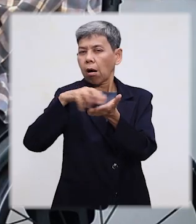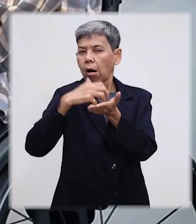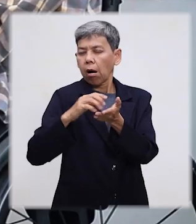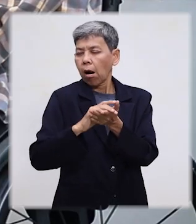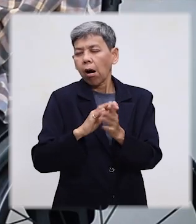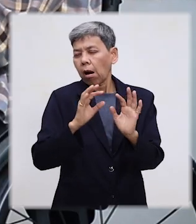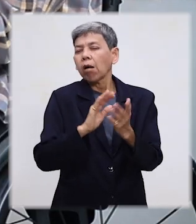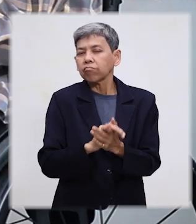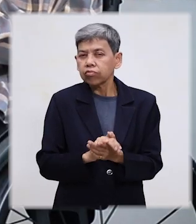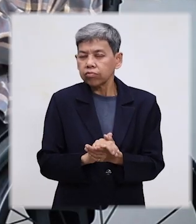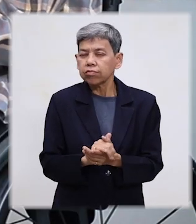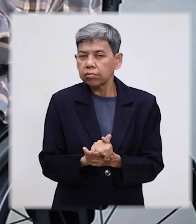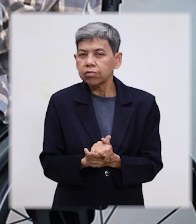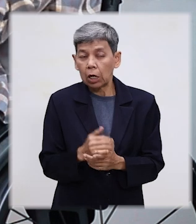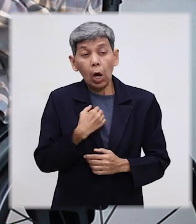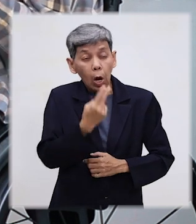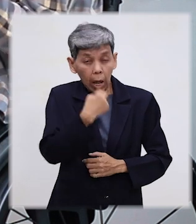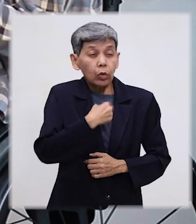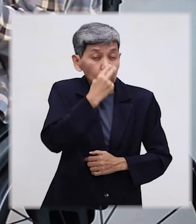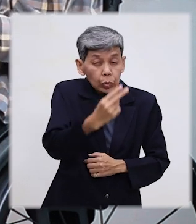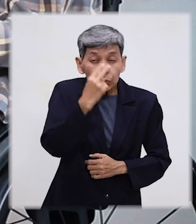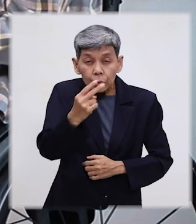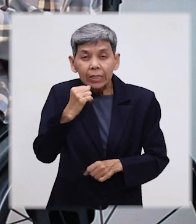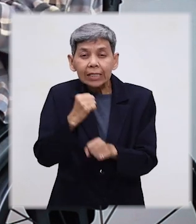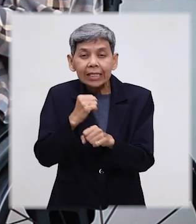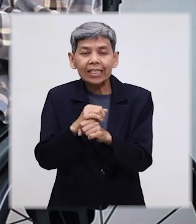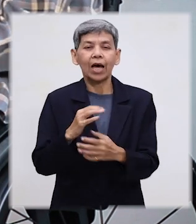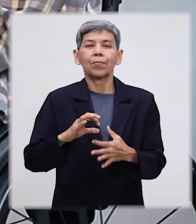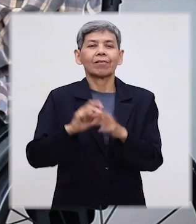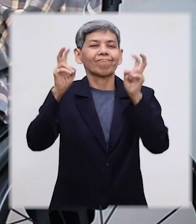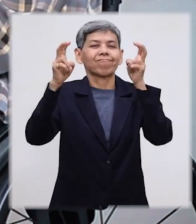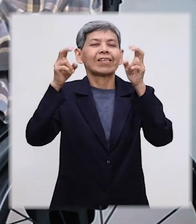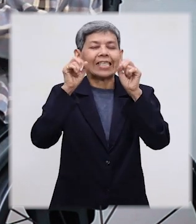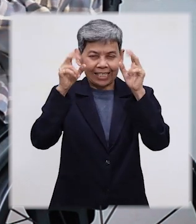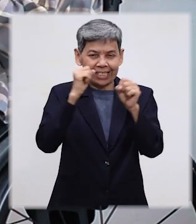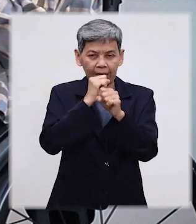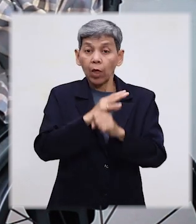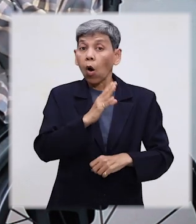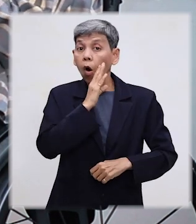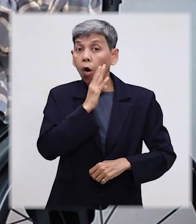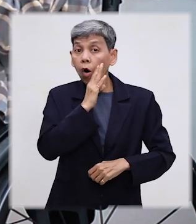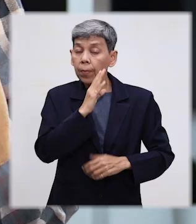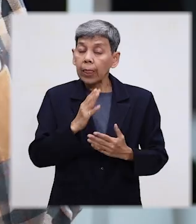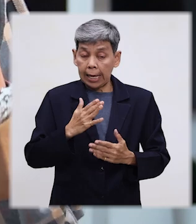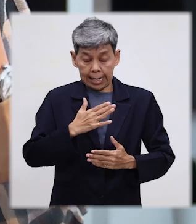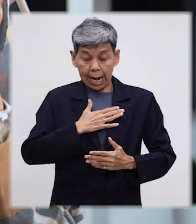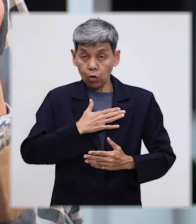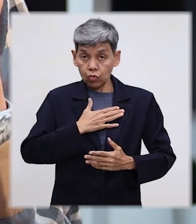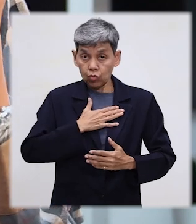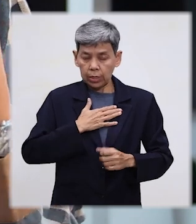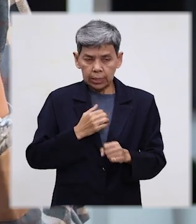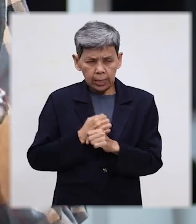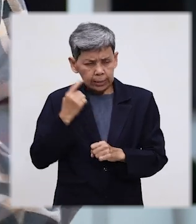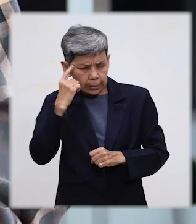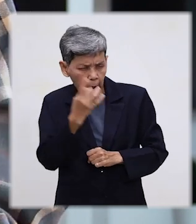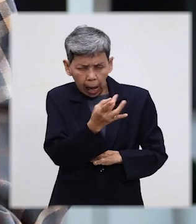ช่ ที่ส่วนมากเนี่ยปัจจุบันเขาก็เรียกว่า content is the king ใช่ไหมคะที่ถ้าเกิดสมมุติว่าเราสามารถที่จะ